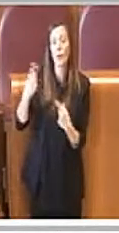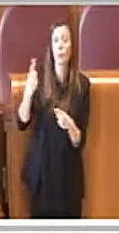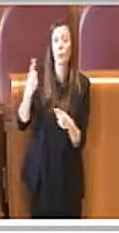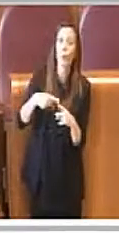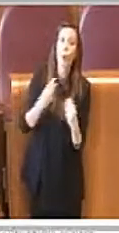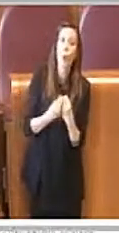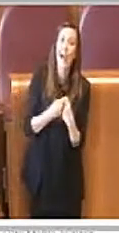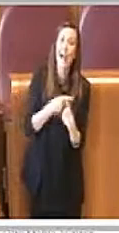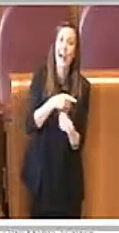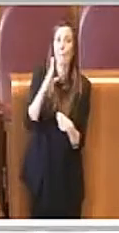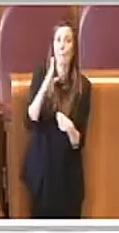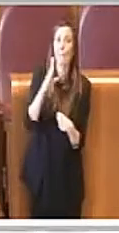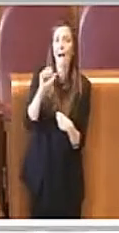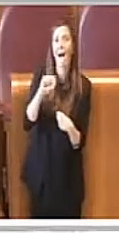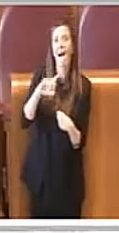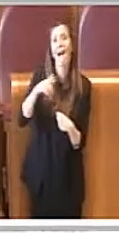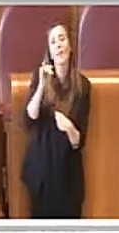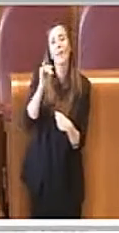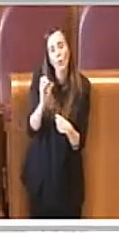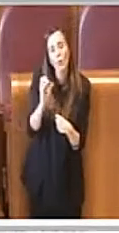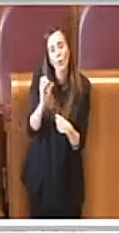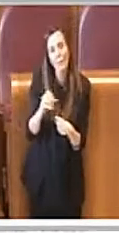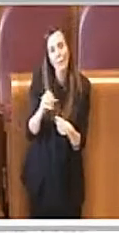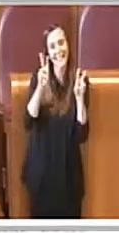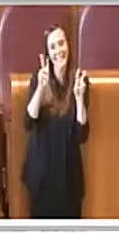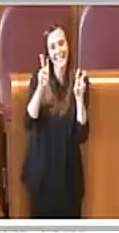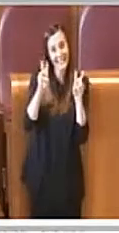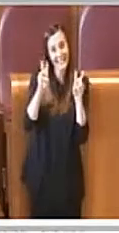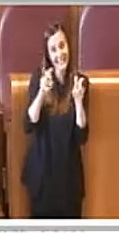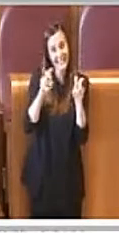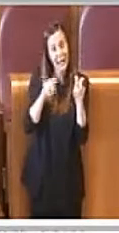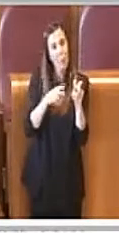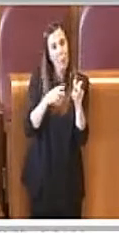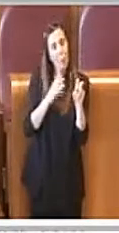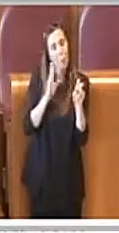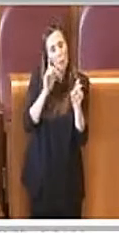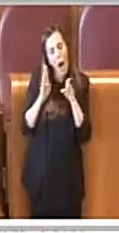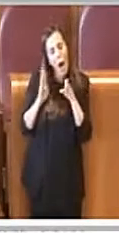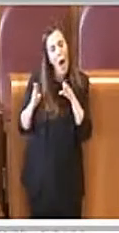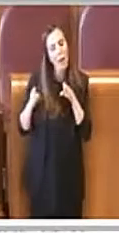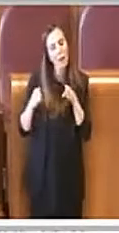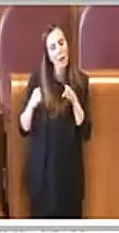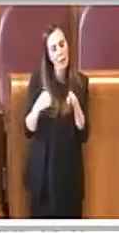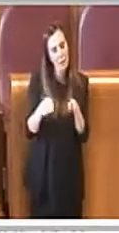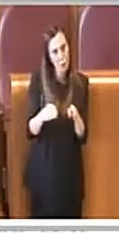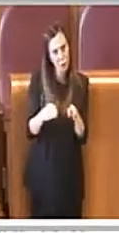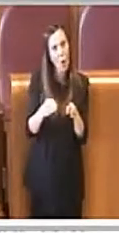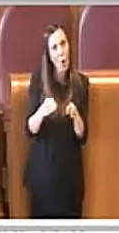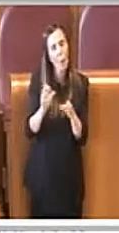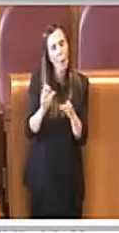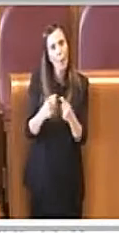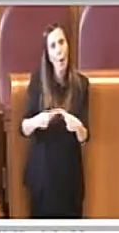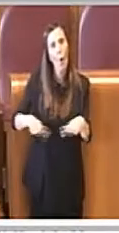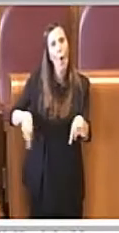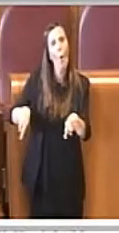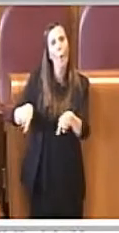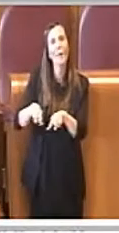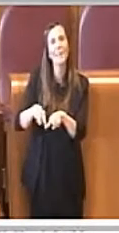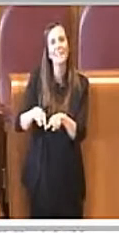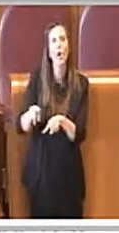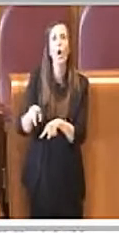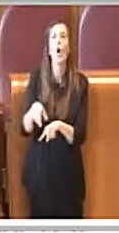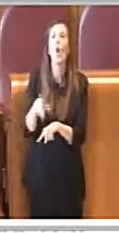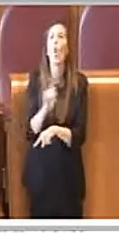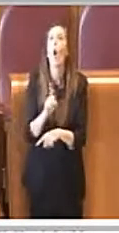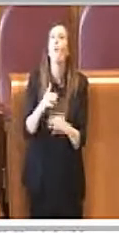che il tema è attenzionato, è all'attenzione della Commissione, quindi non che